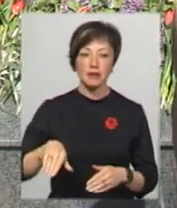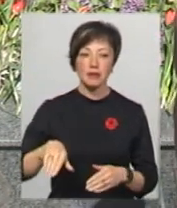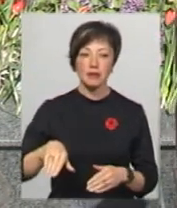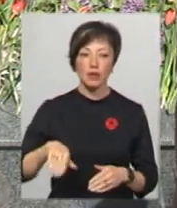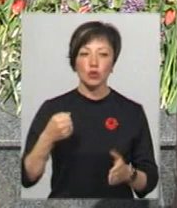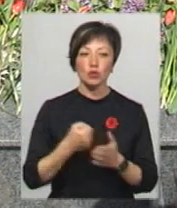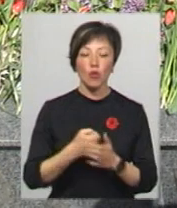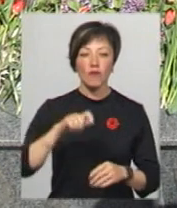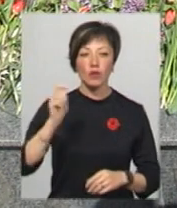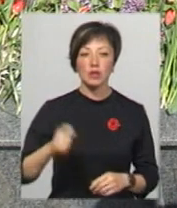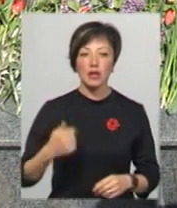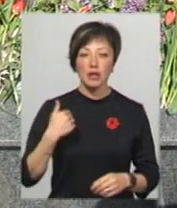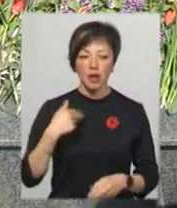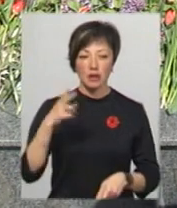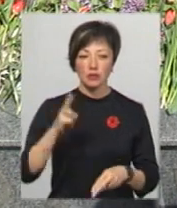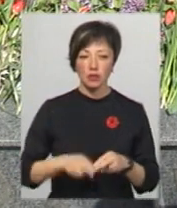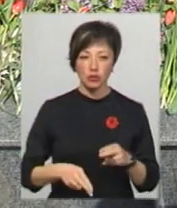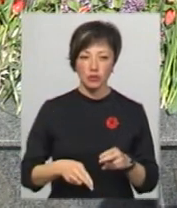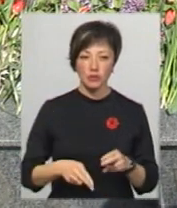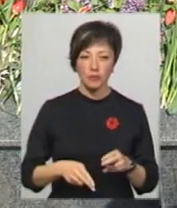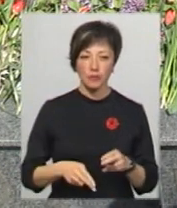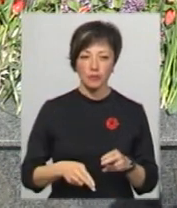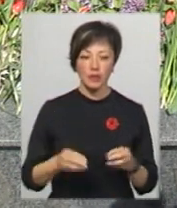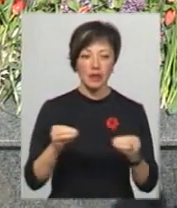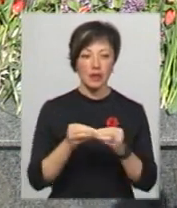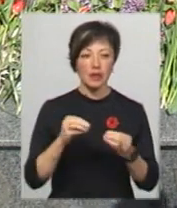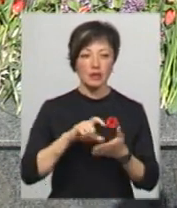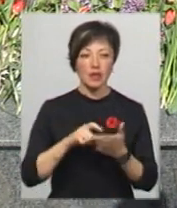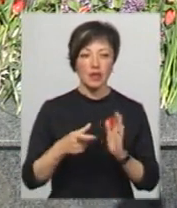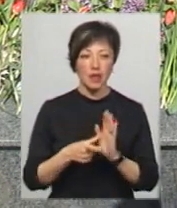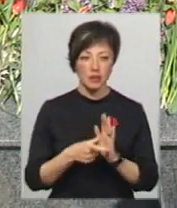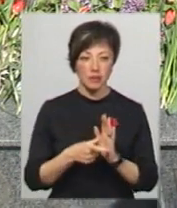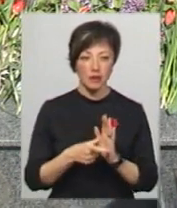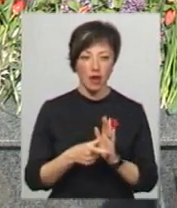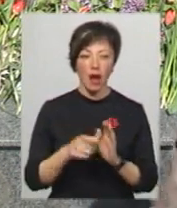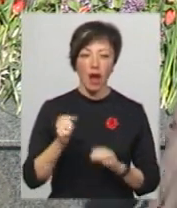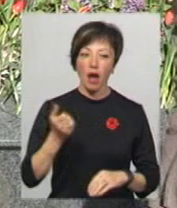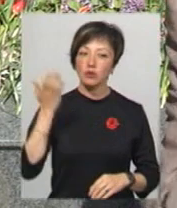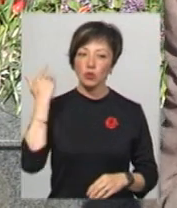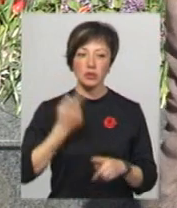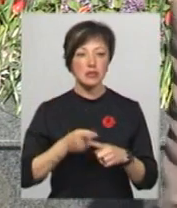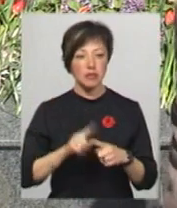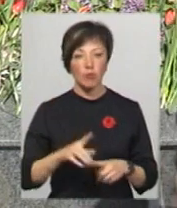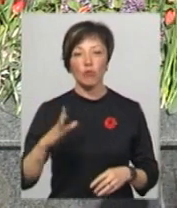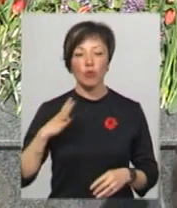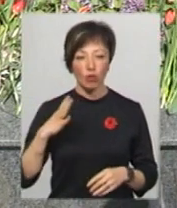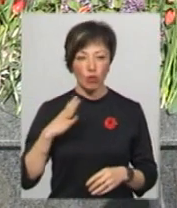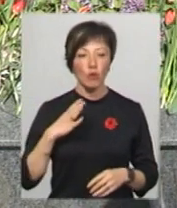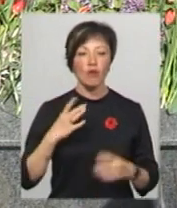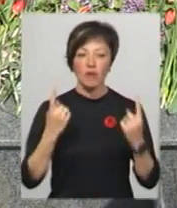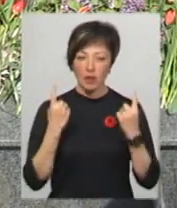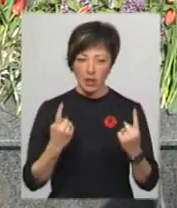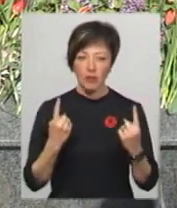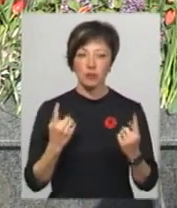до війни я кончив 10 класів, а тоді це було